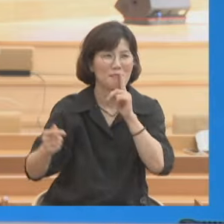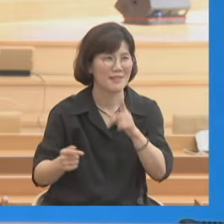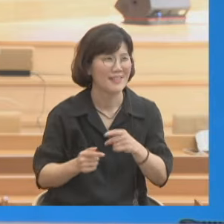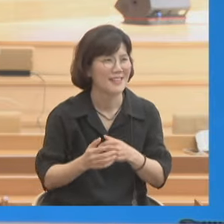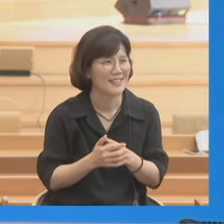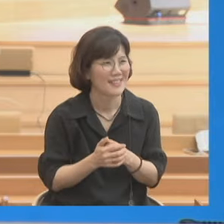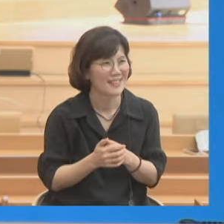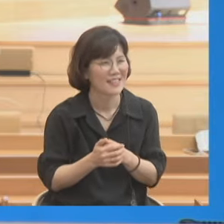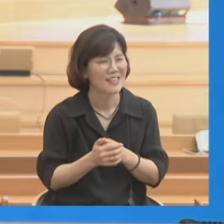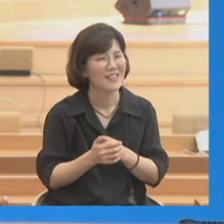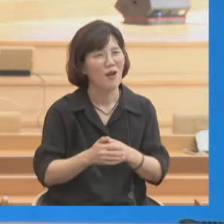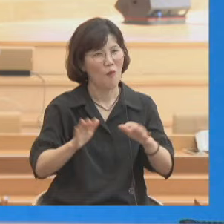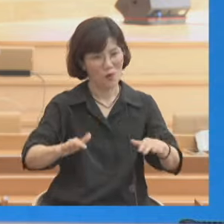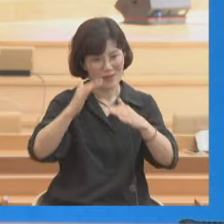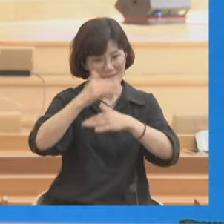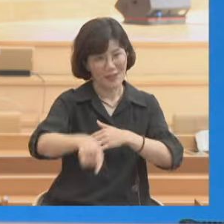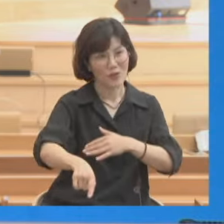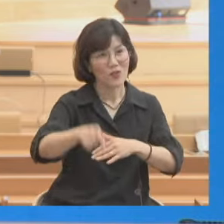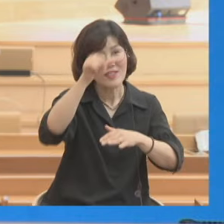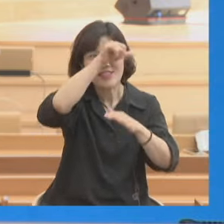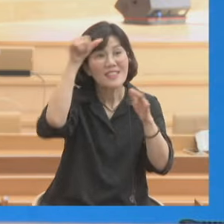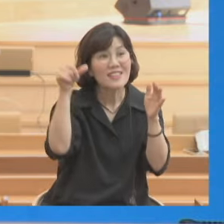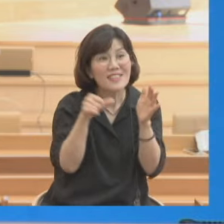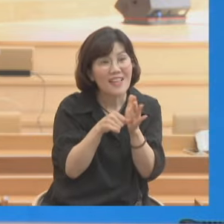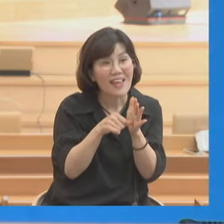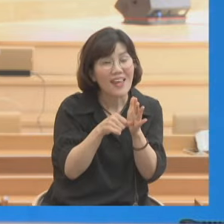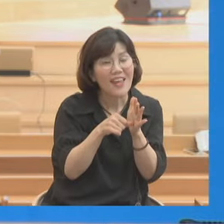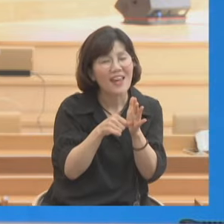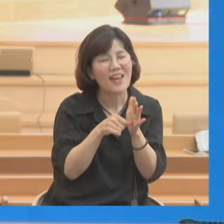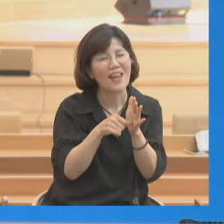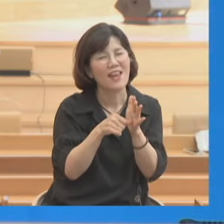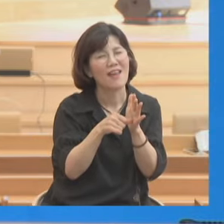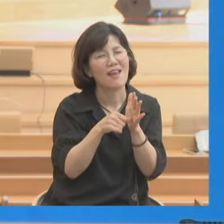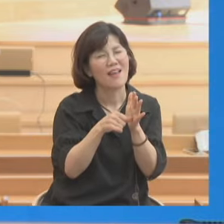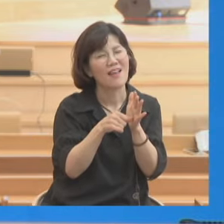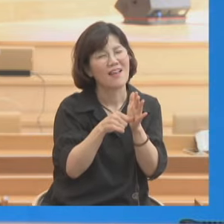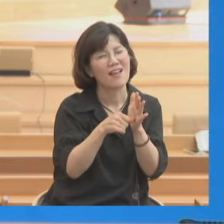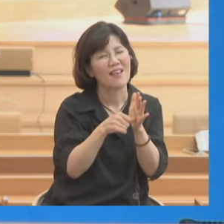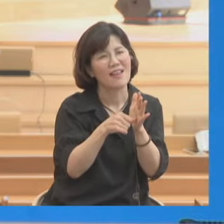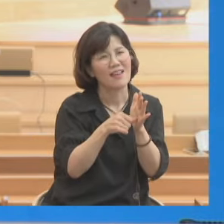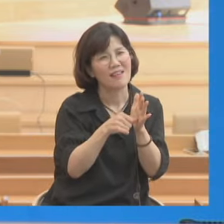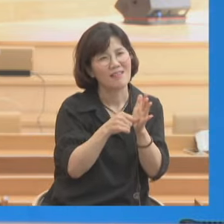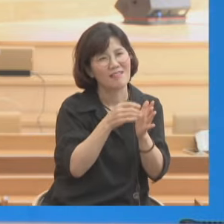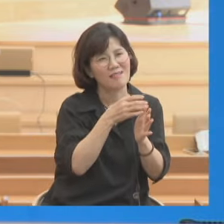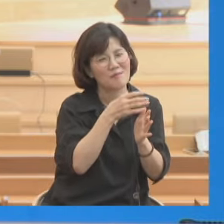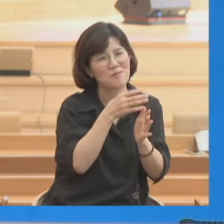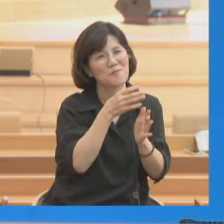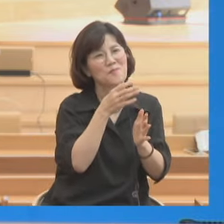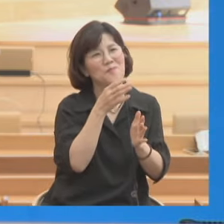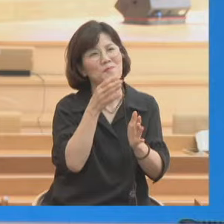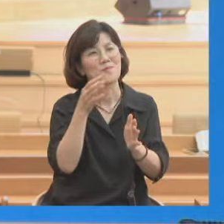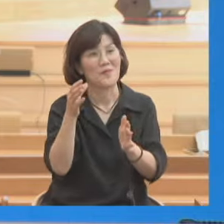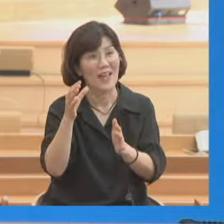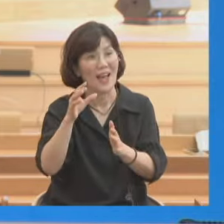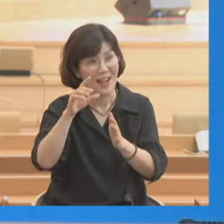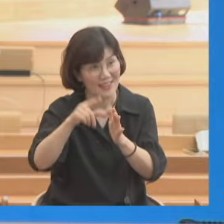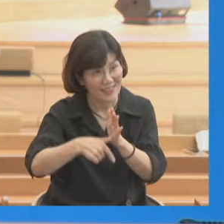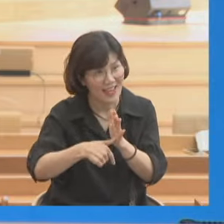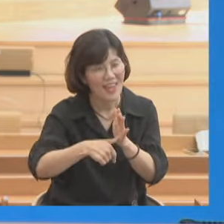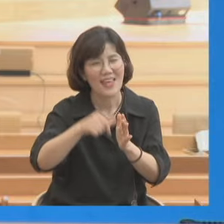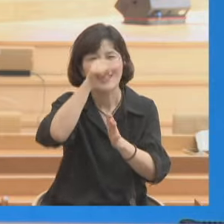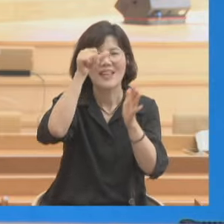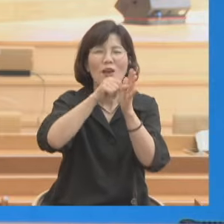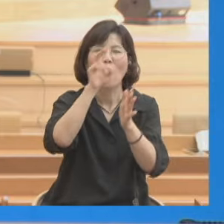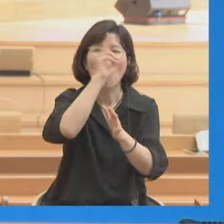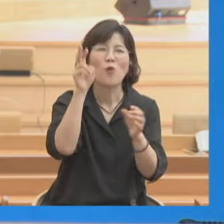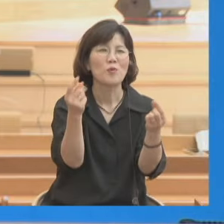오늘 본문에도요, 인생의 한참 때를 지난 사람이 있습니다. 한상을 지나고 인생의 오후를